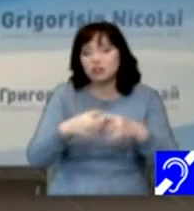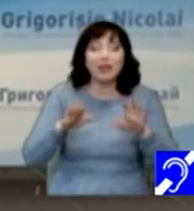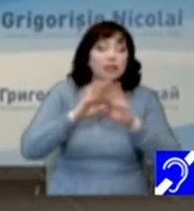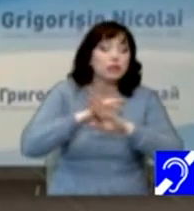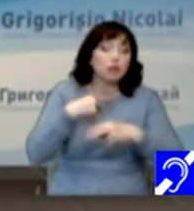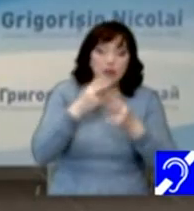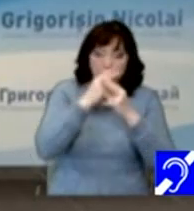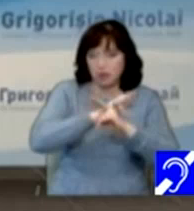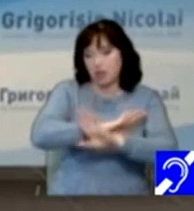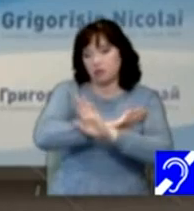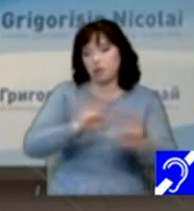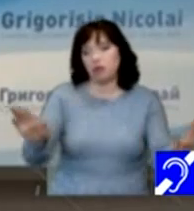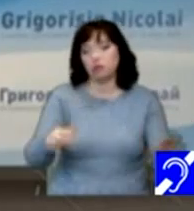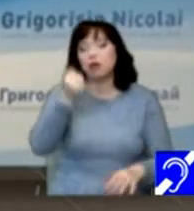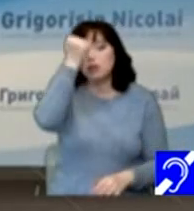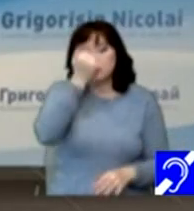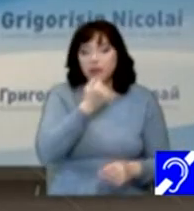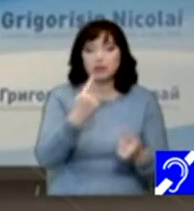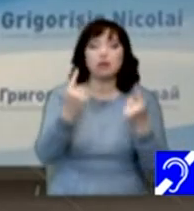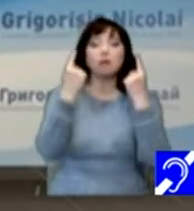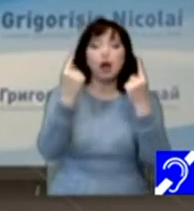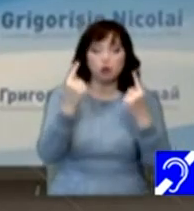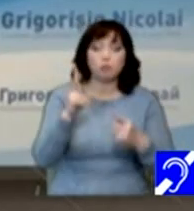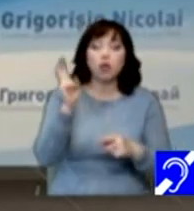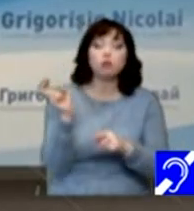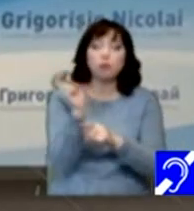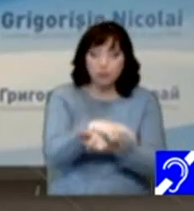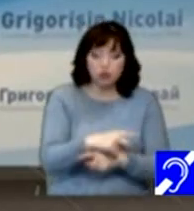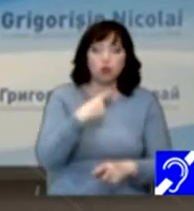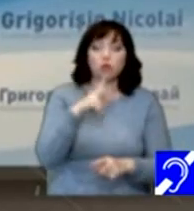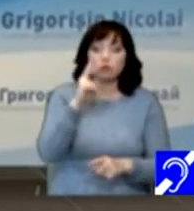говорю, что спасибо сегодня огромное вам, бельчане.